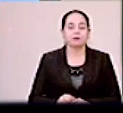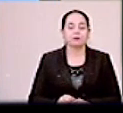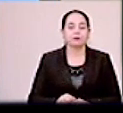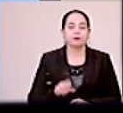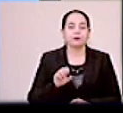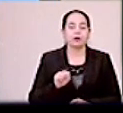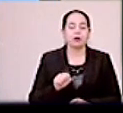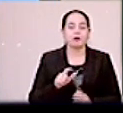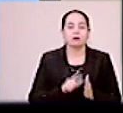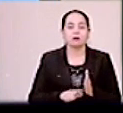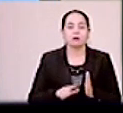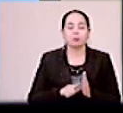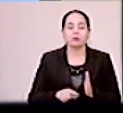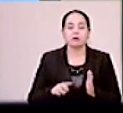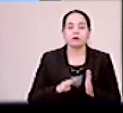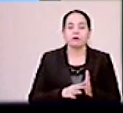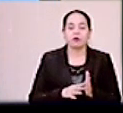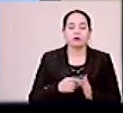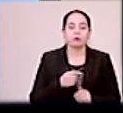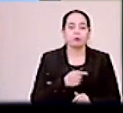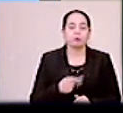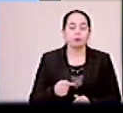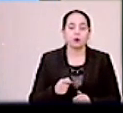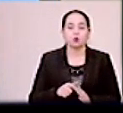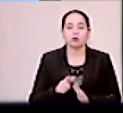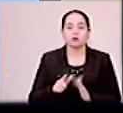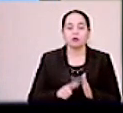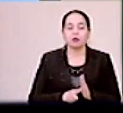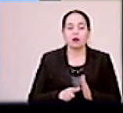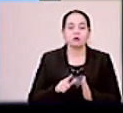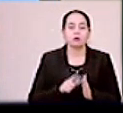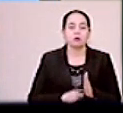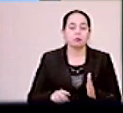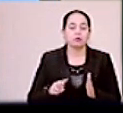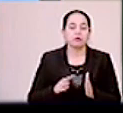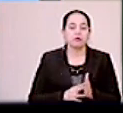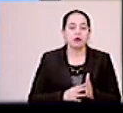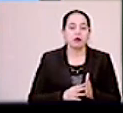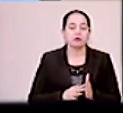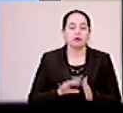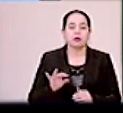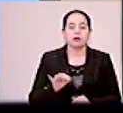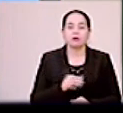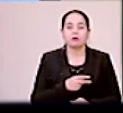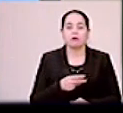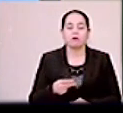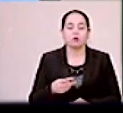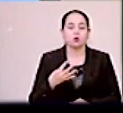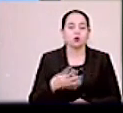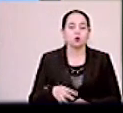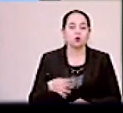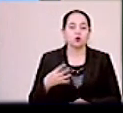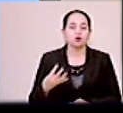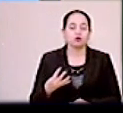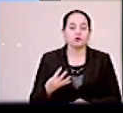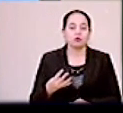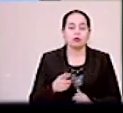А 79 минус 17 79 и равно